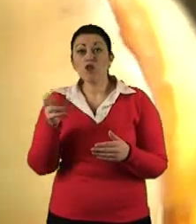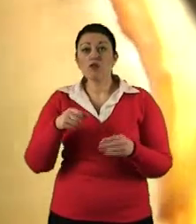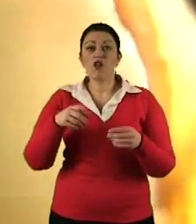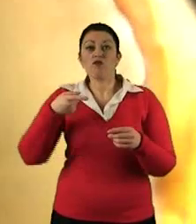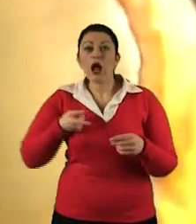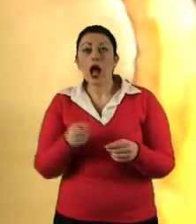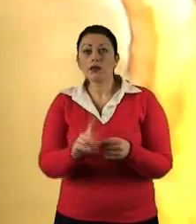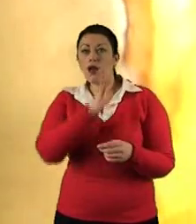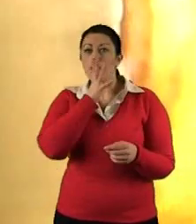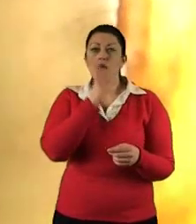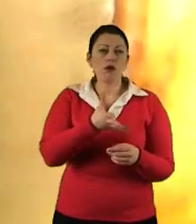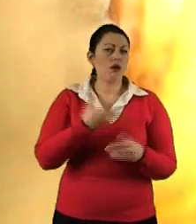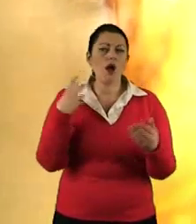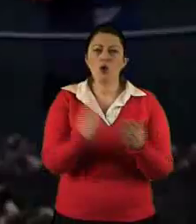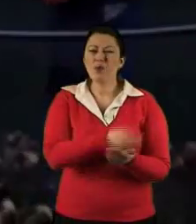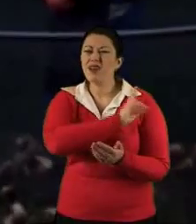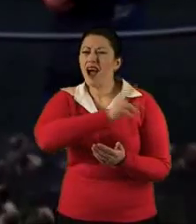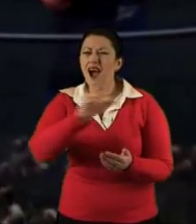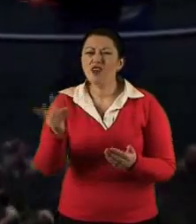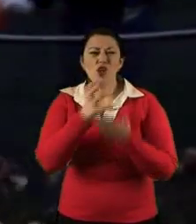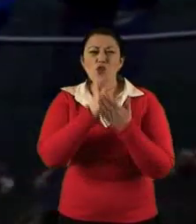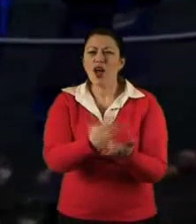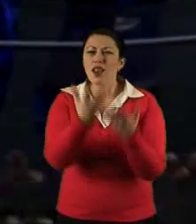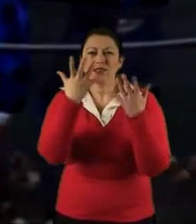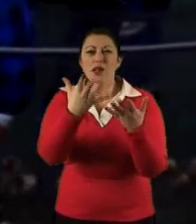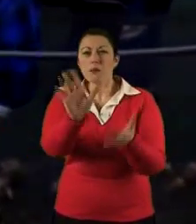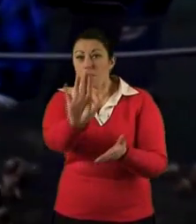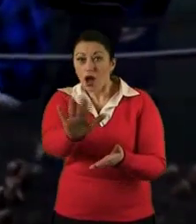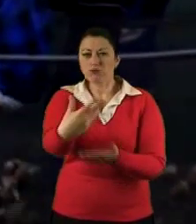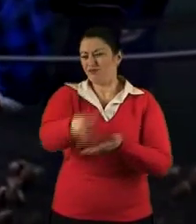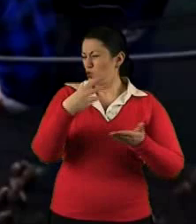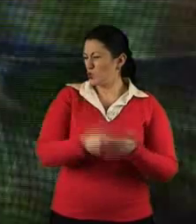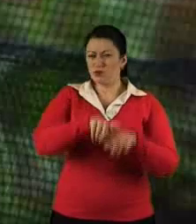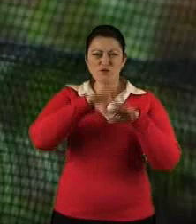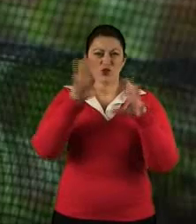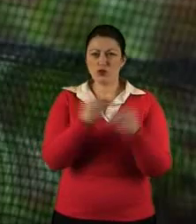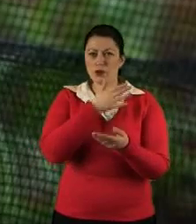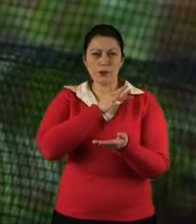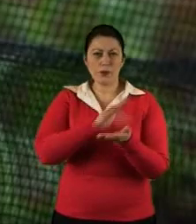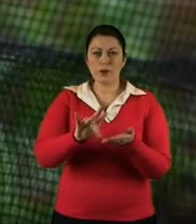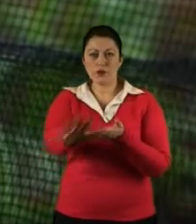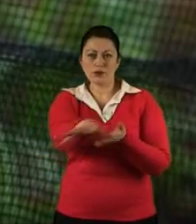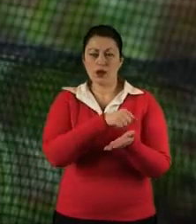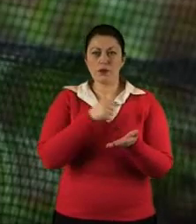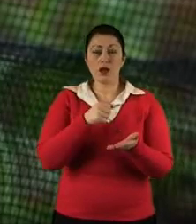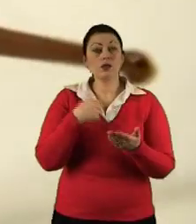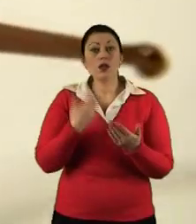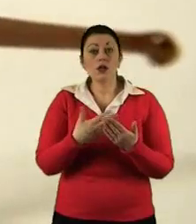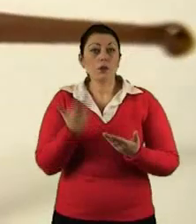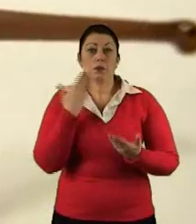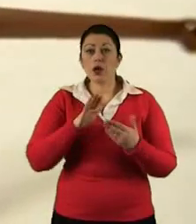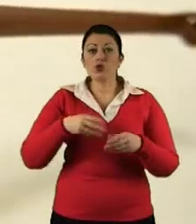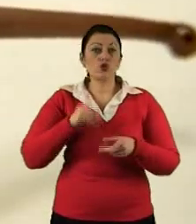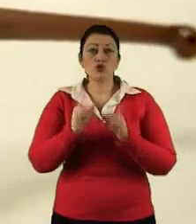naszych ślimaków. Dlatego gospodarstwa takie jak to szybko się rozwijają. Wystarczy 10 ton utuczonych bezkręgowców